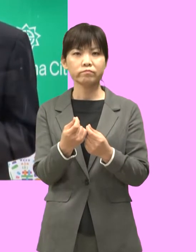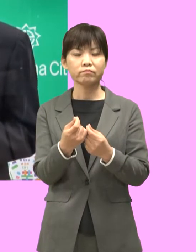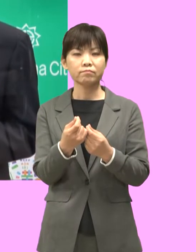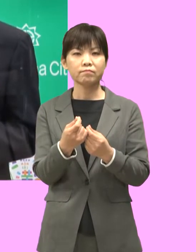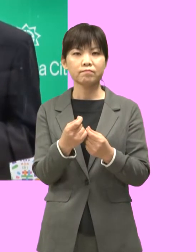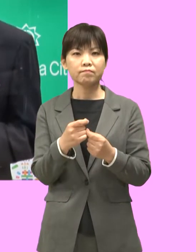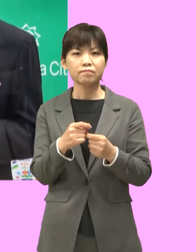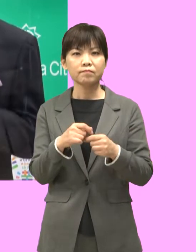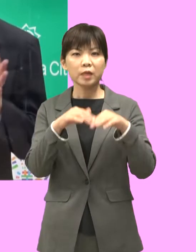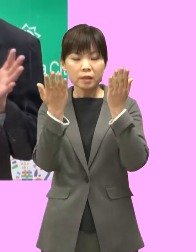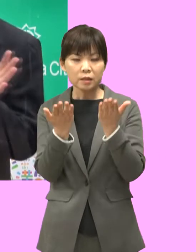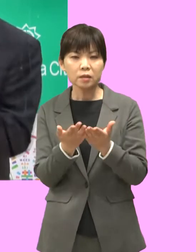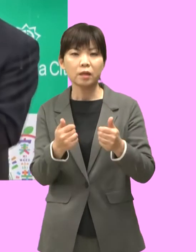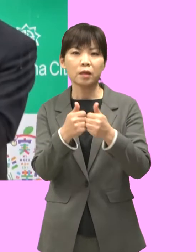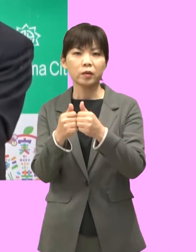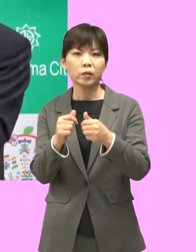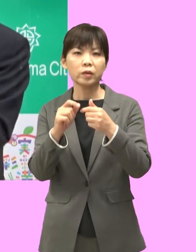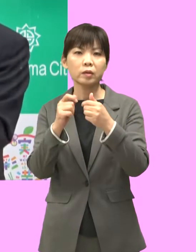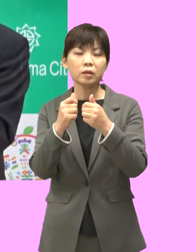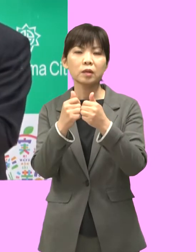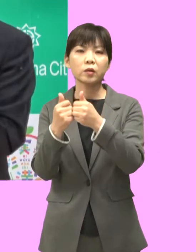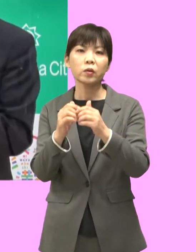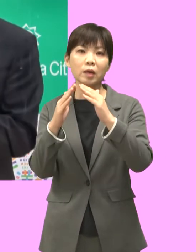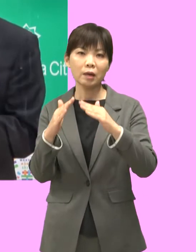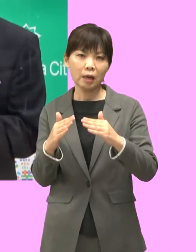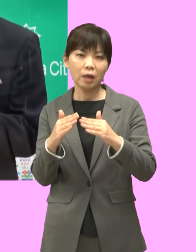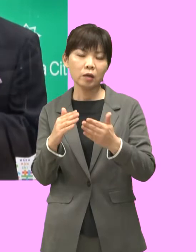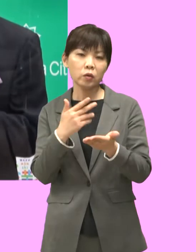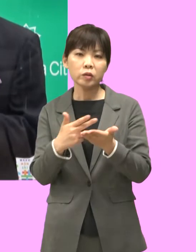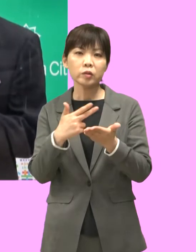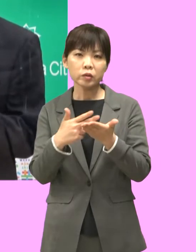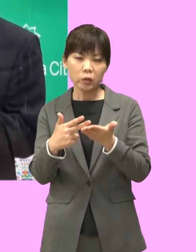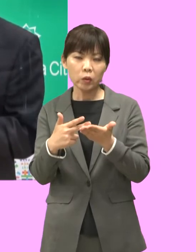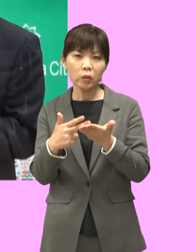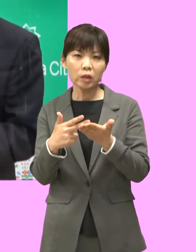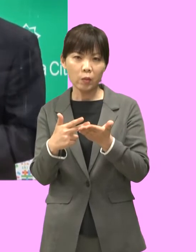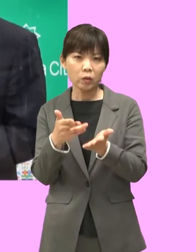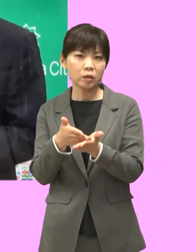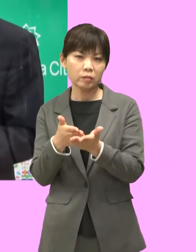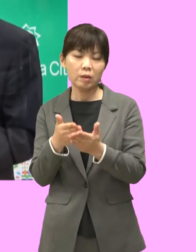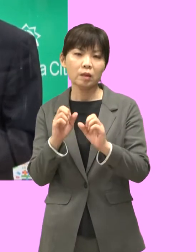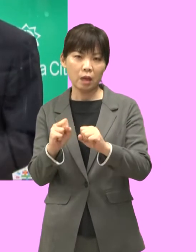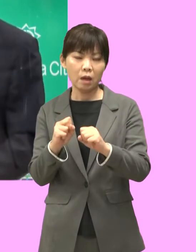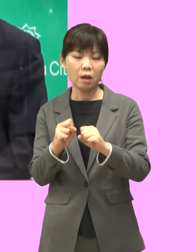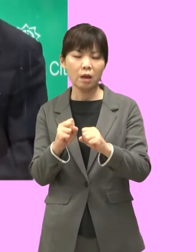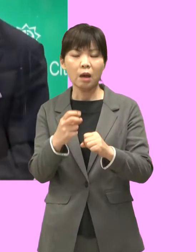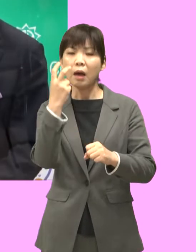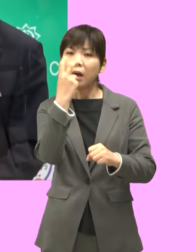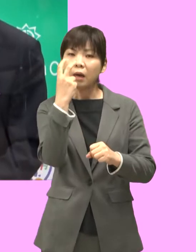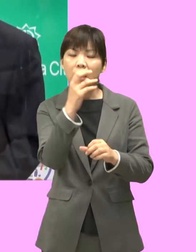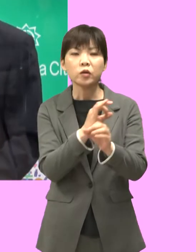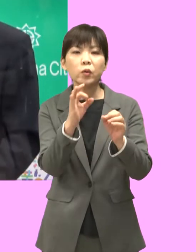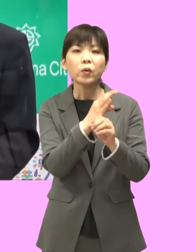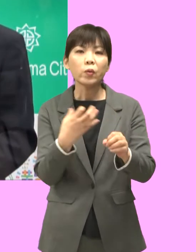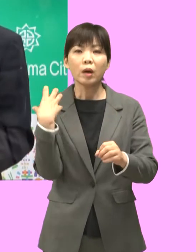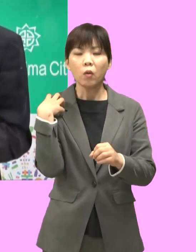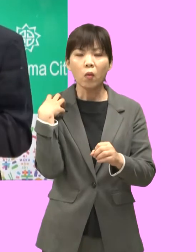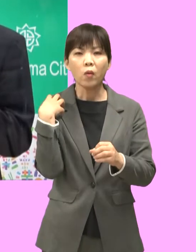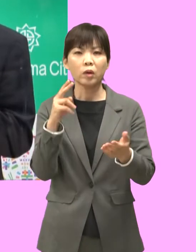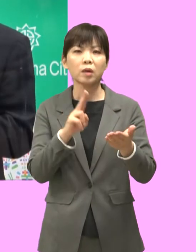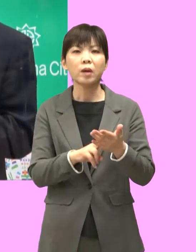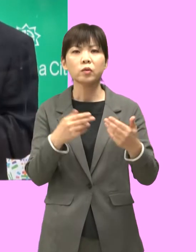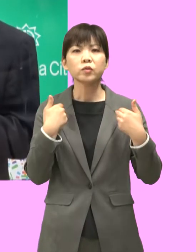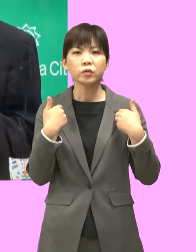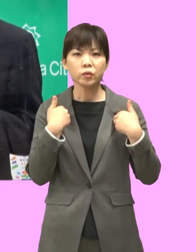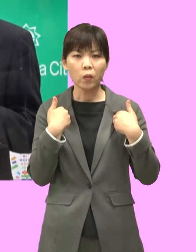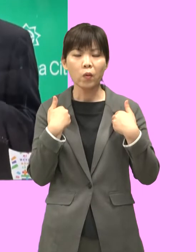全協議会の資料でも申し上げたと思うんですけども、まず一つはですね、管理運営主体を早く決めなければいけません。でその管理運営主